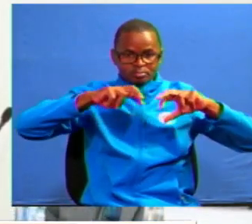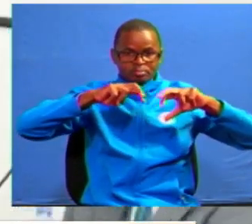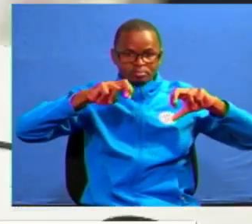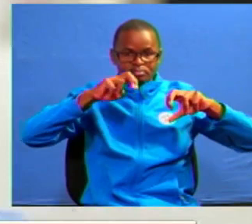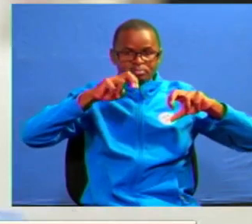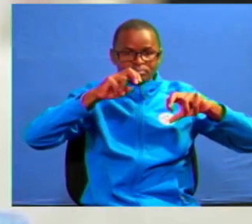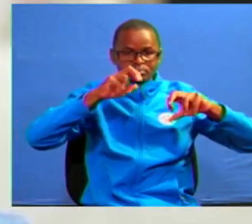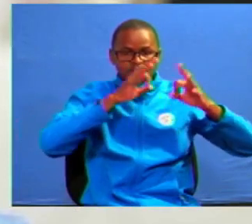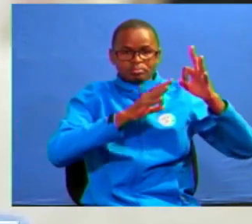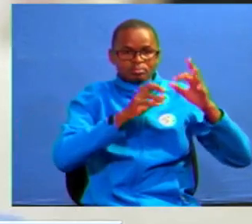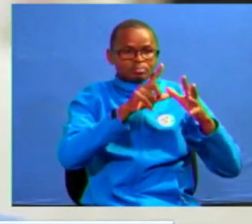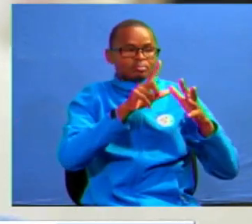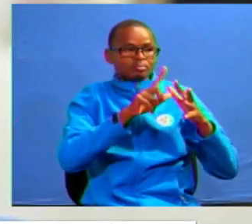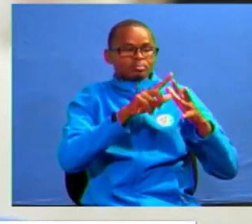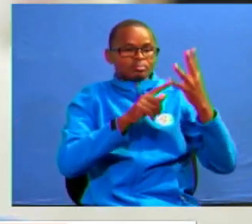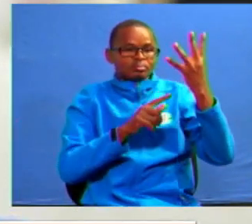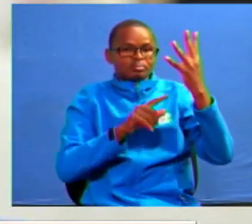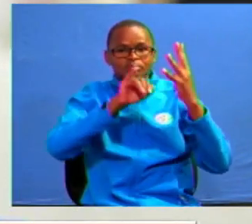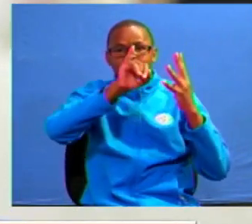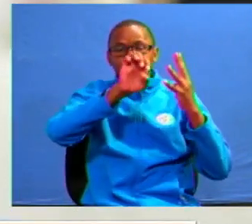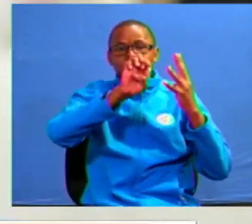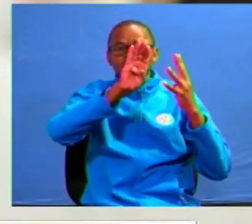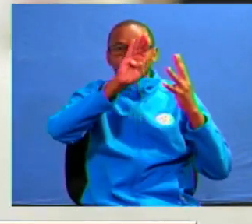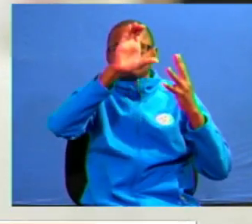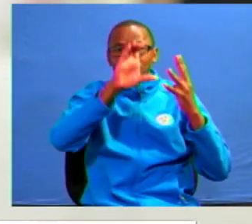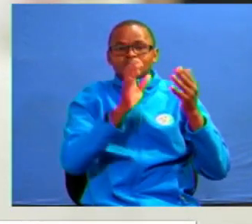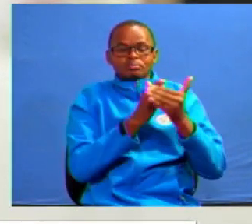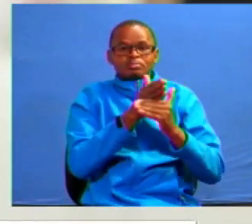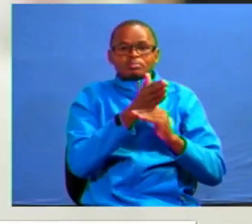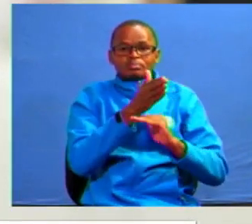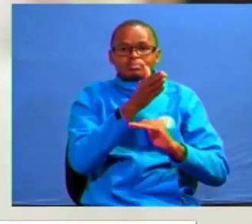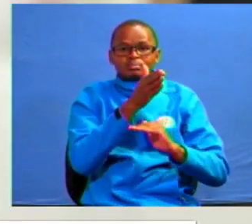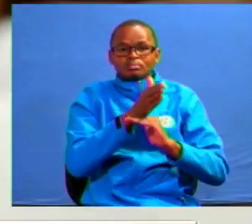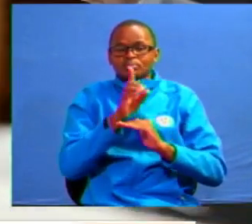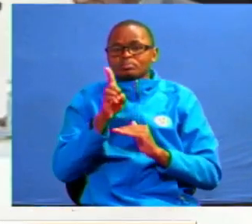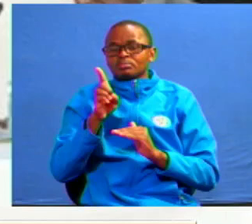ya makamishna hao wanne wa IEBC. Baada ya hili